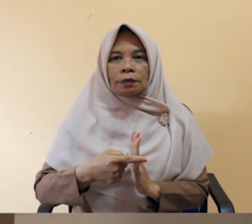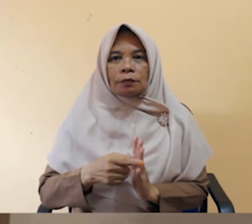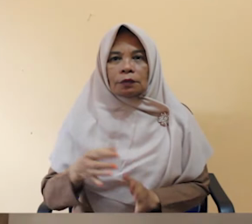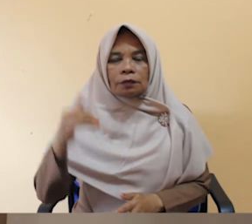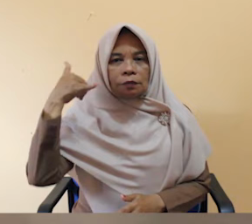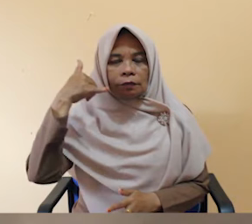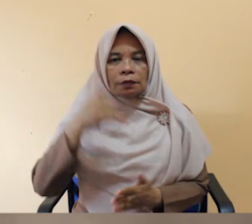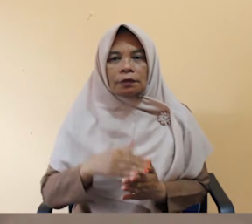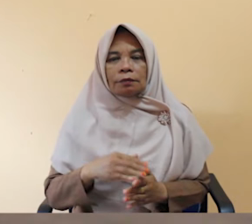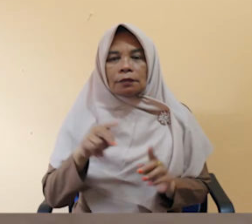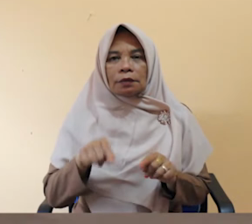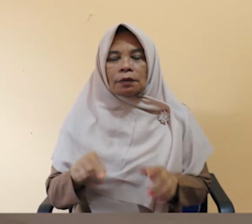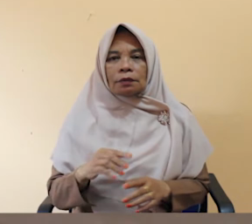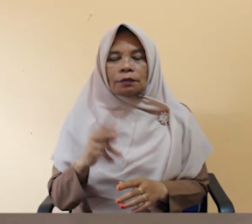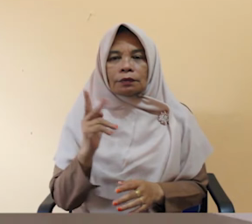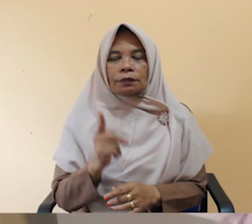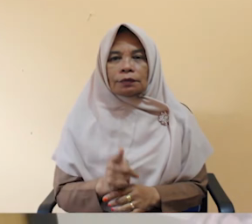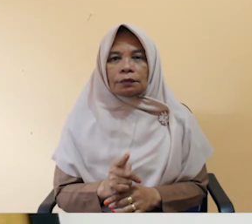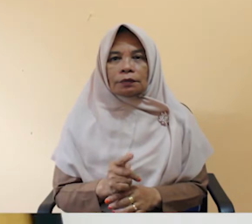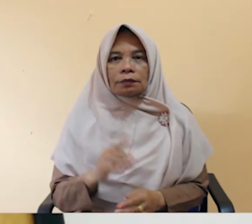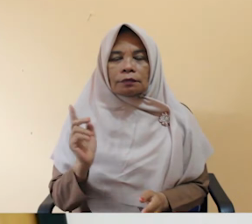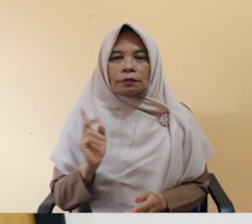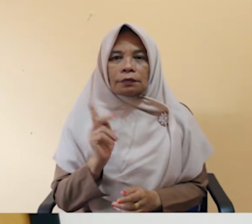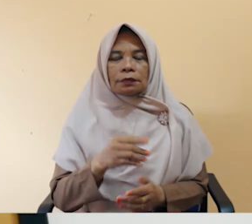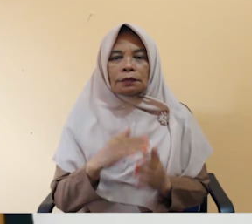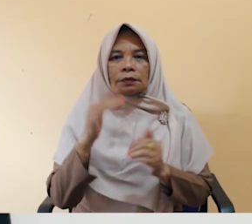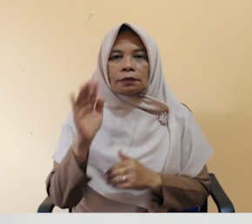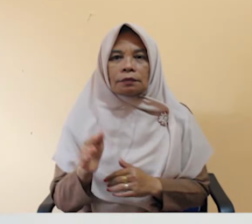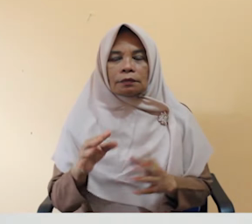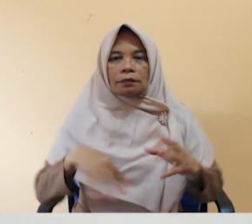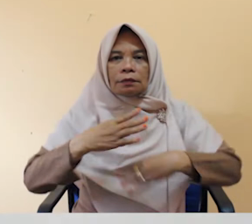dengan penanda khusus. Petugas kami akan memproses